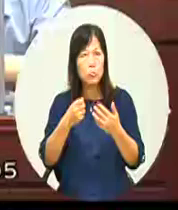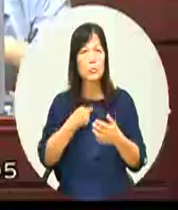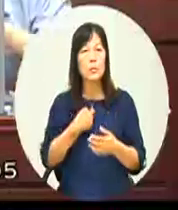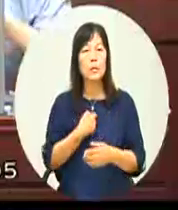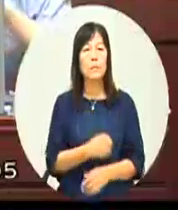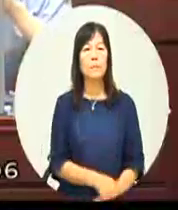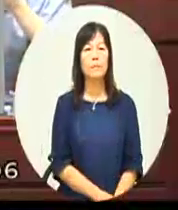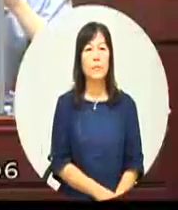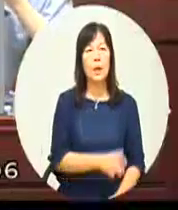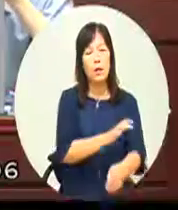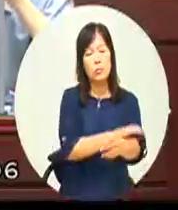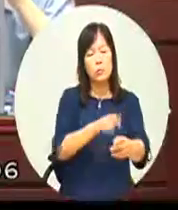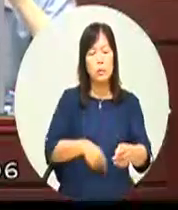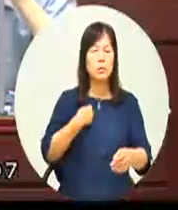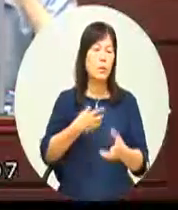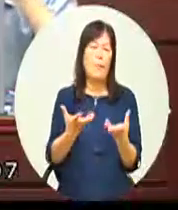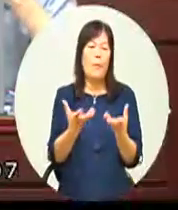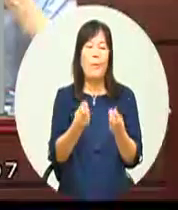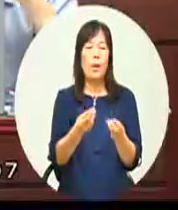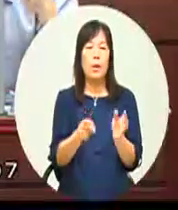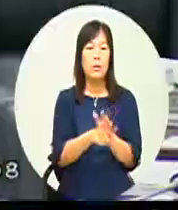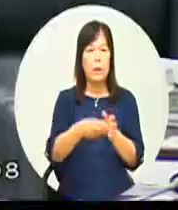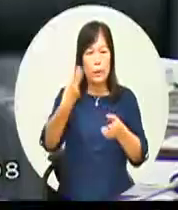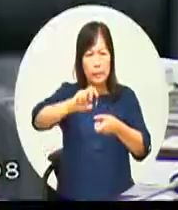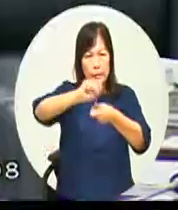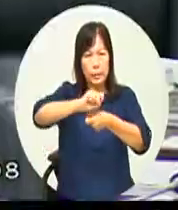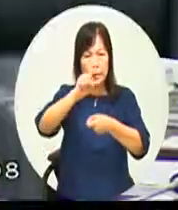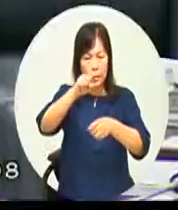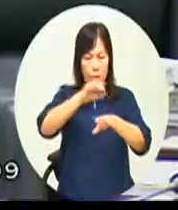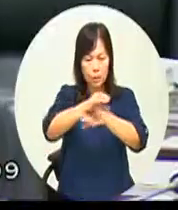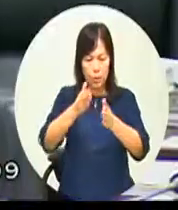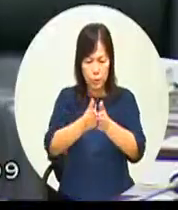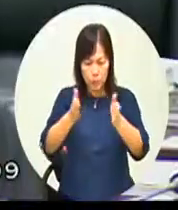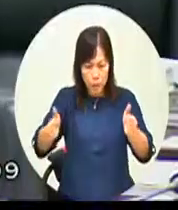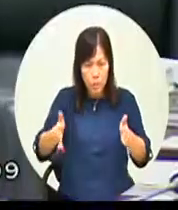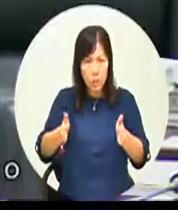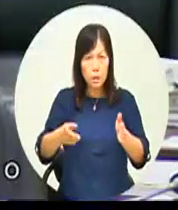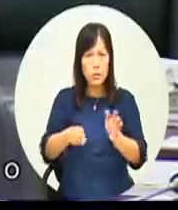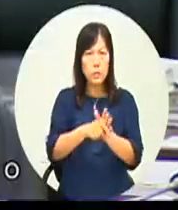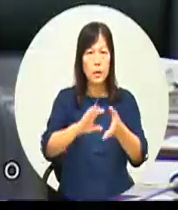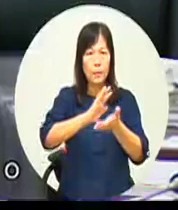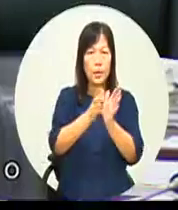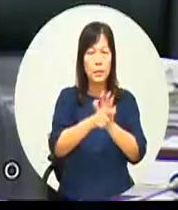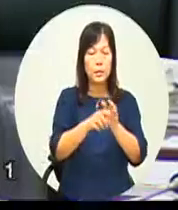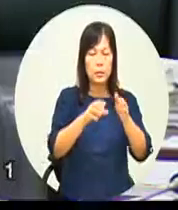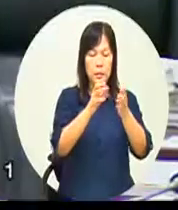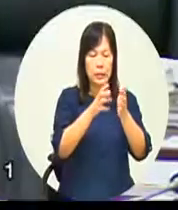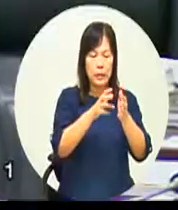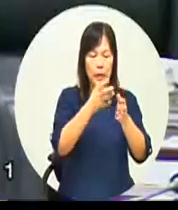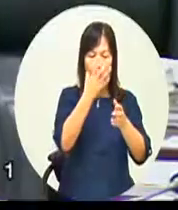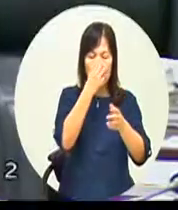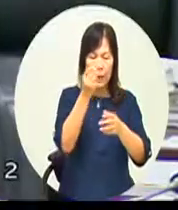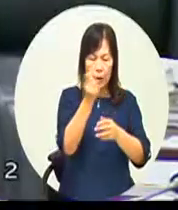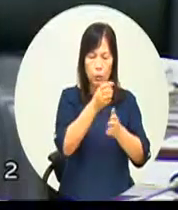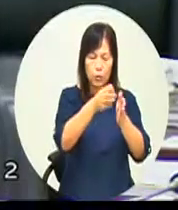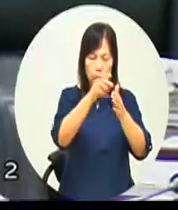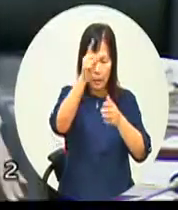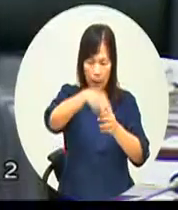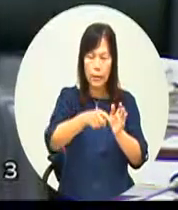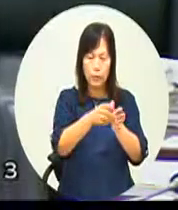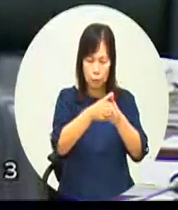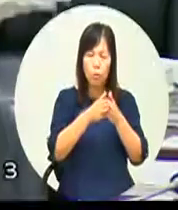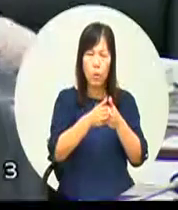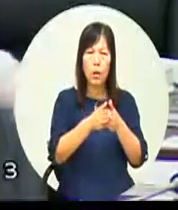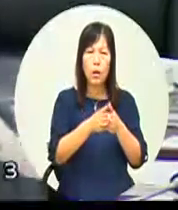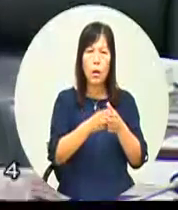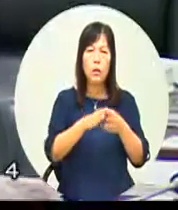营是没有这个需求，这个多一个车道的需求是说要从高铁站下来的人有需求。 对，没有关系，